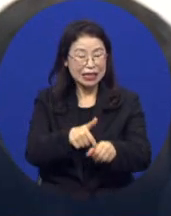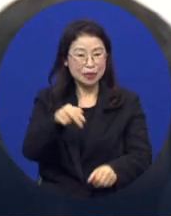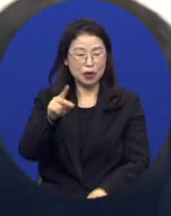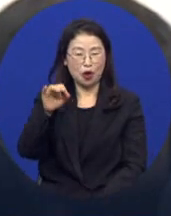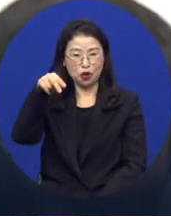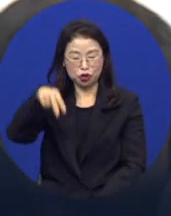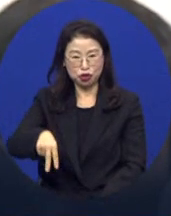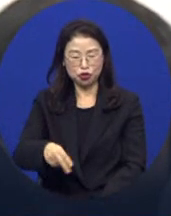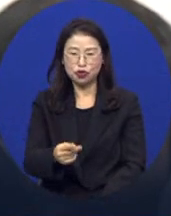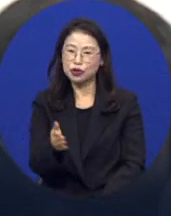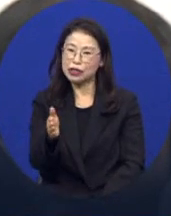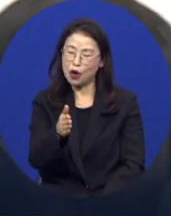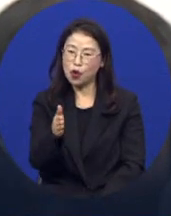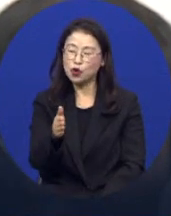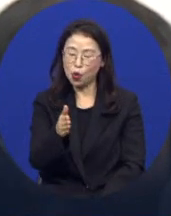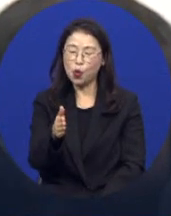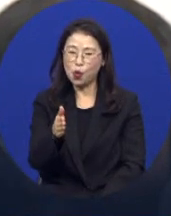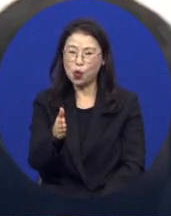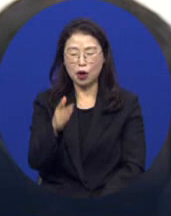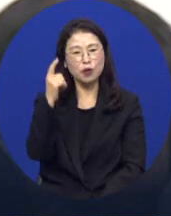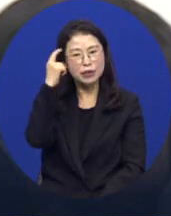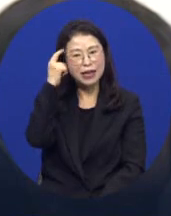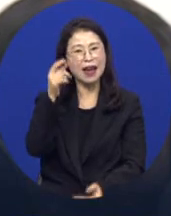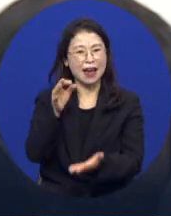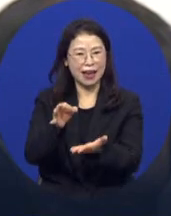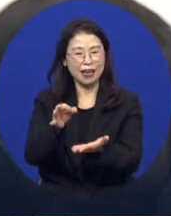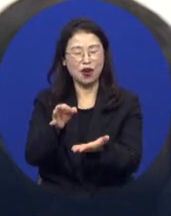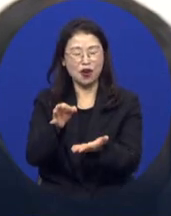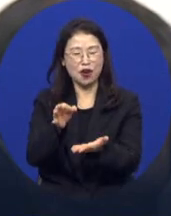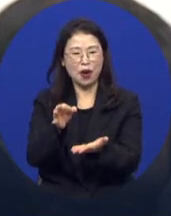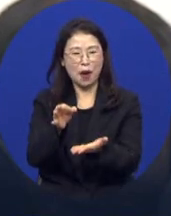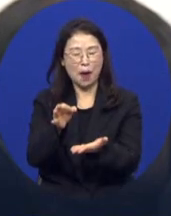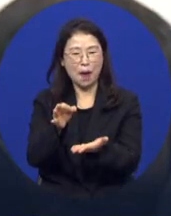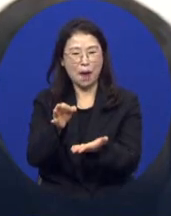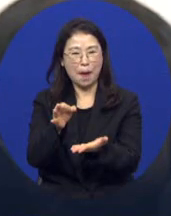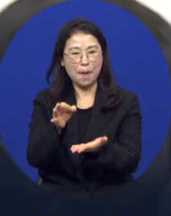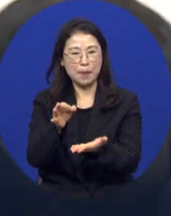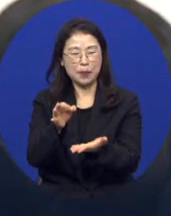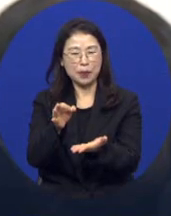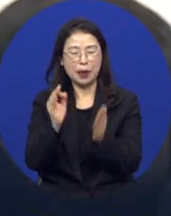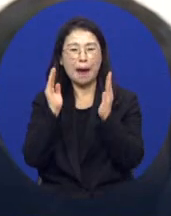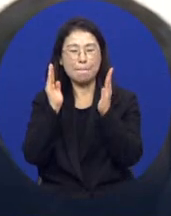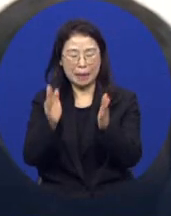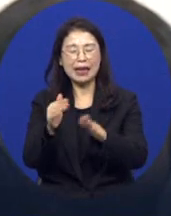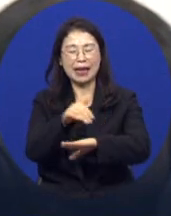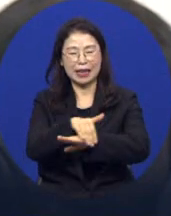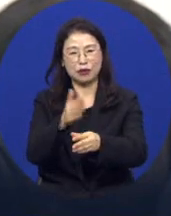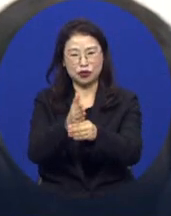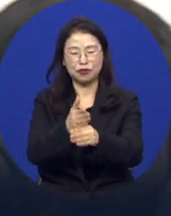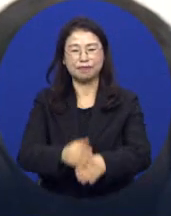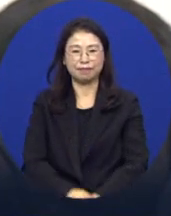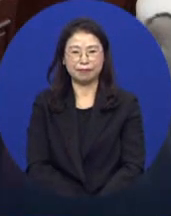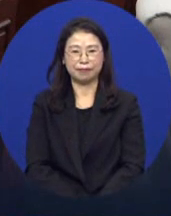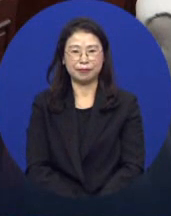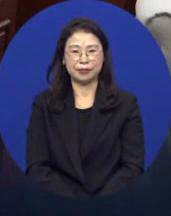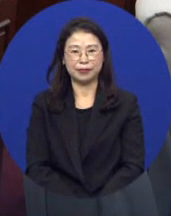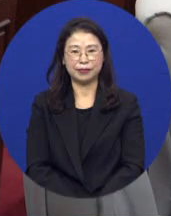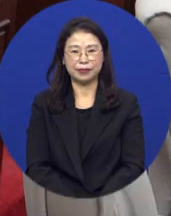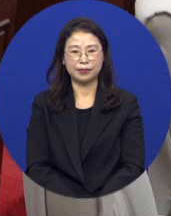생산해내는 수준만큼 저는 가격은 또 책정되는 방향을 설정하고 있다는 말씀을